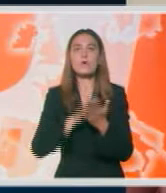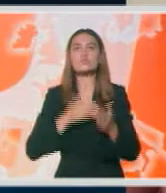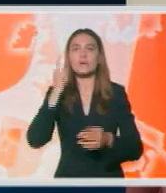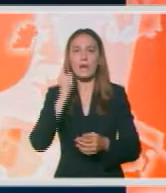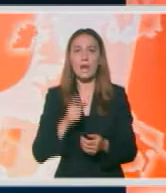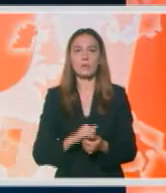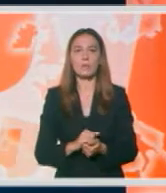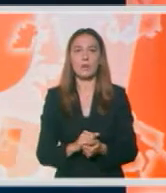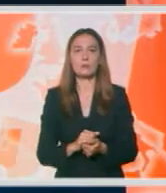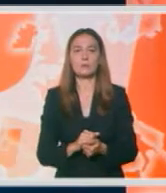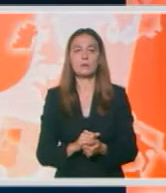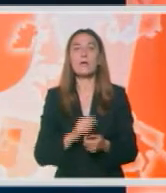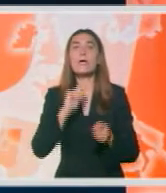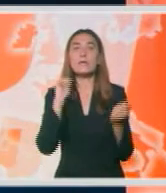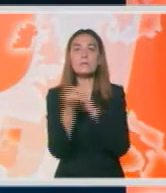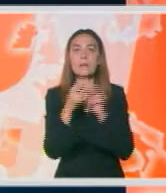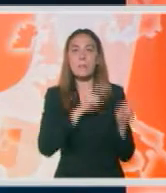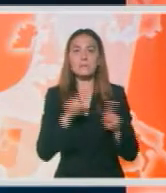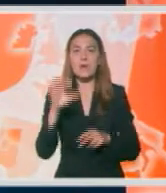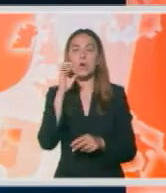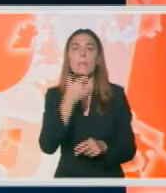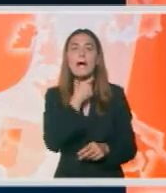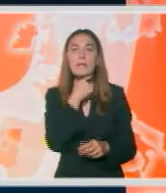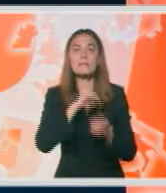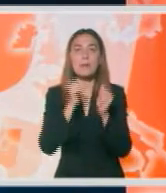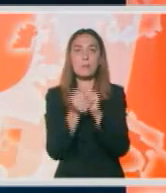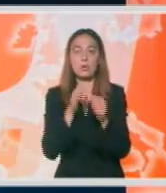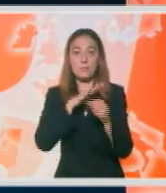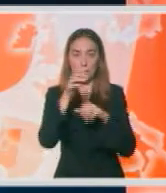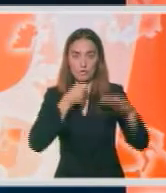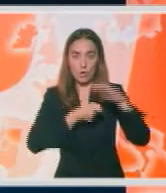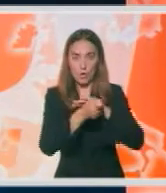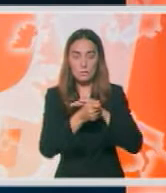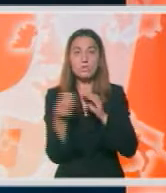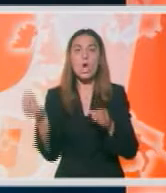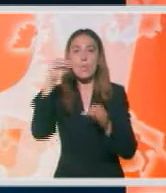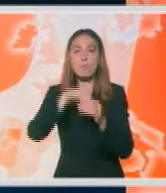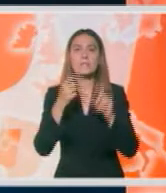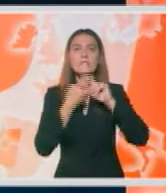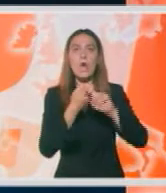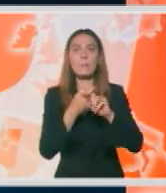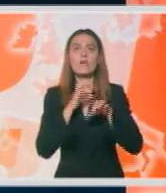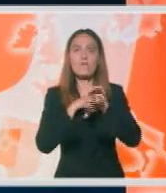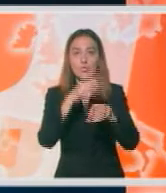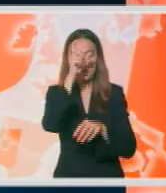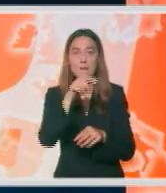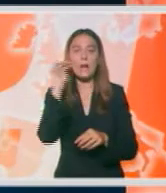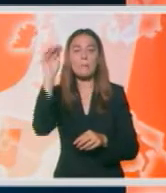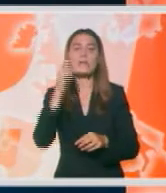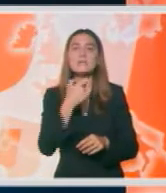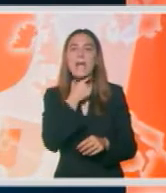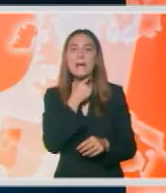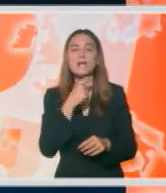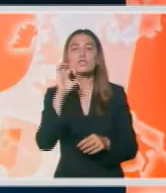ratova. Izmenama zakona o Agenciji za borbu protiv korupcije uvodi se obaveza funkcionera da obaveste